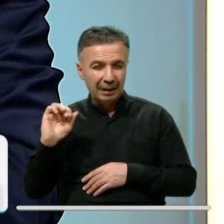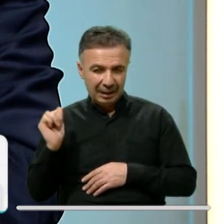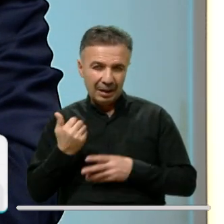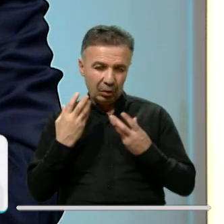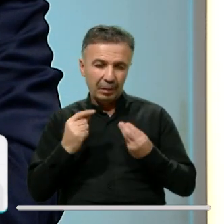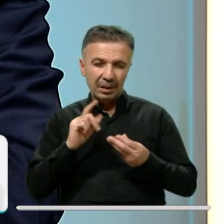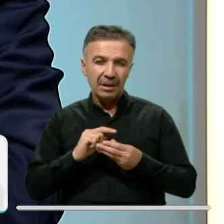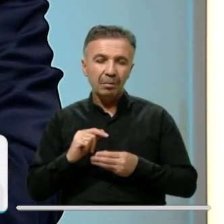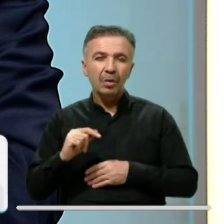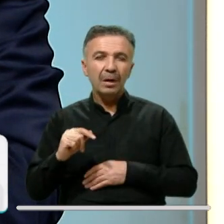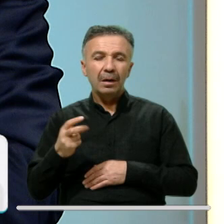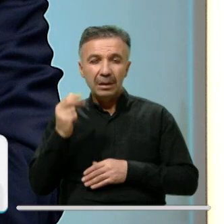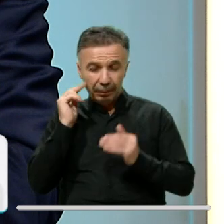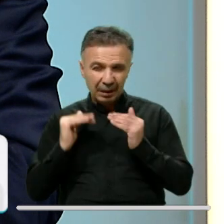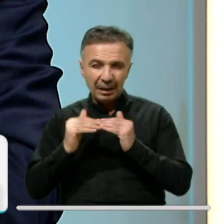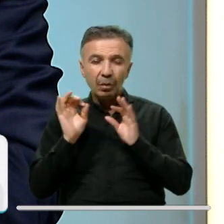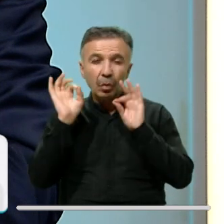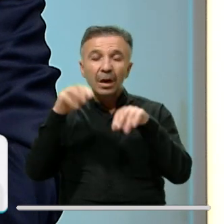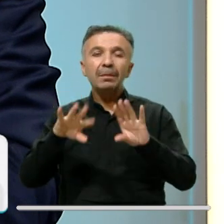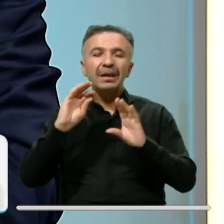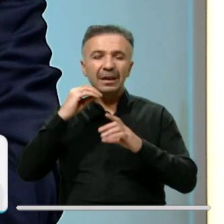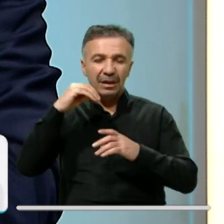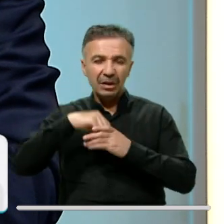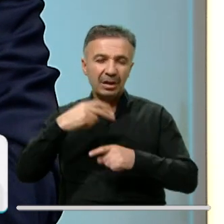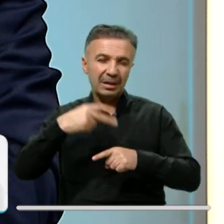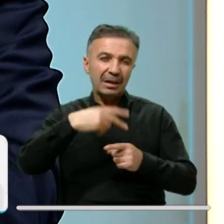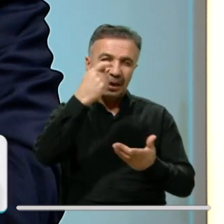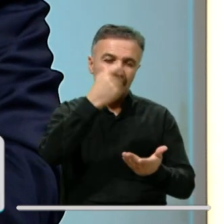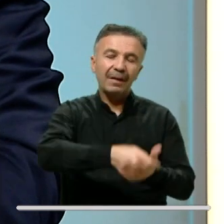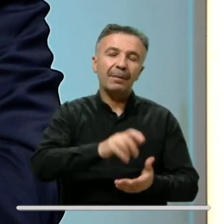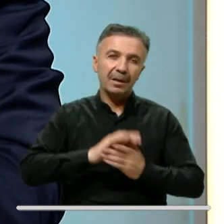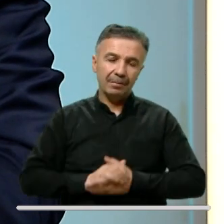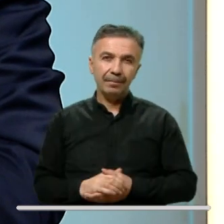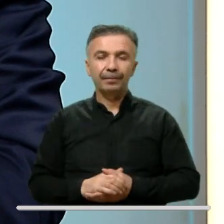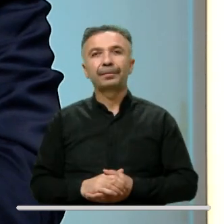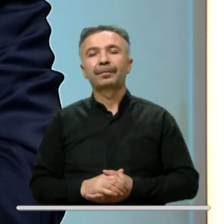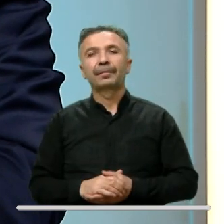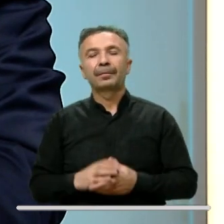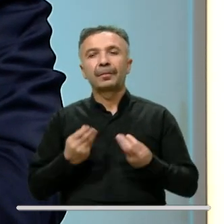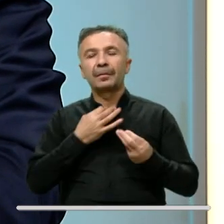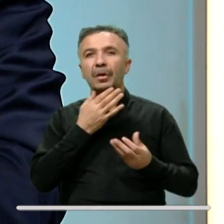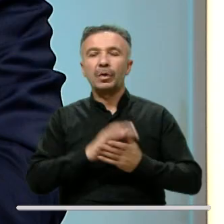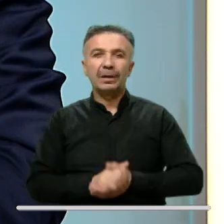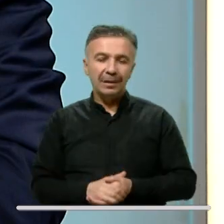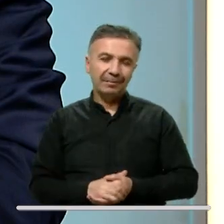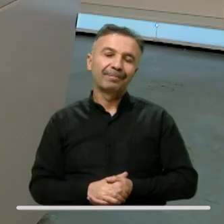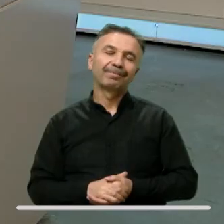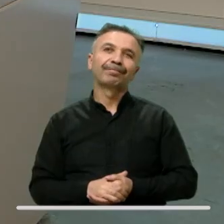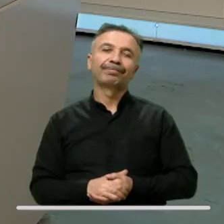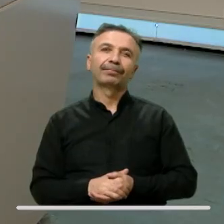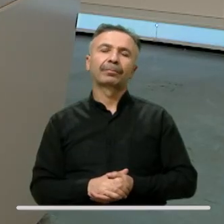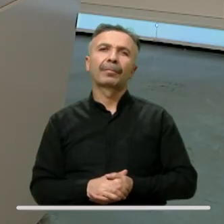Buraya ulaşmadığı için zekat tahakkuk etmemiştir diye cevap veriliyor. Peki efendim. Çok teşekkür ederim. Ben teşekkür hocam. Ederim. İyi ki varsınız.